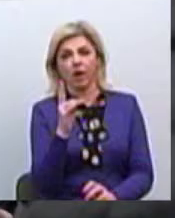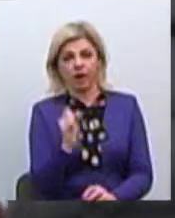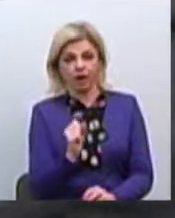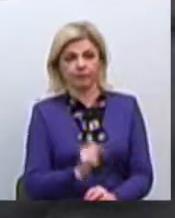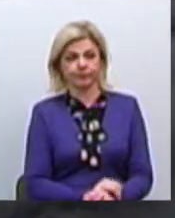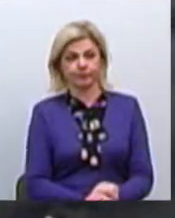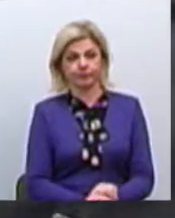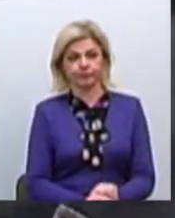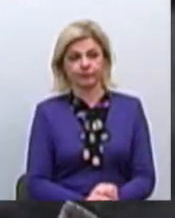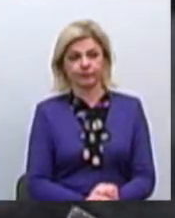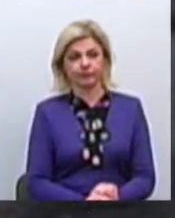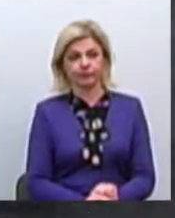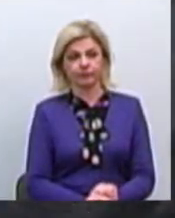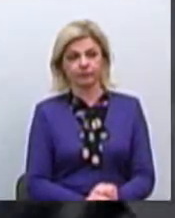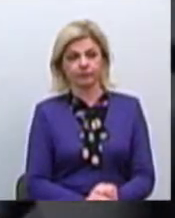Це